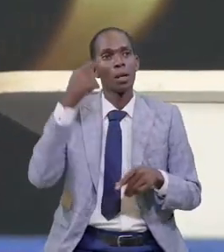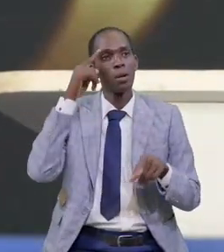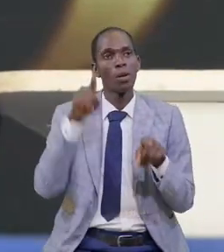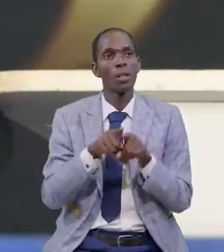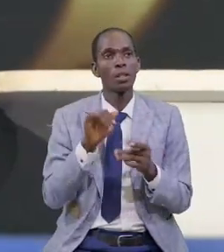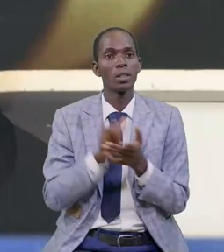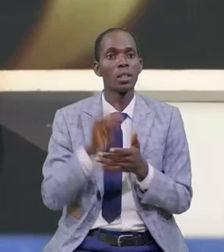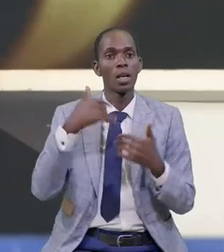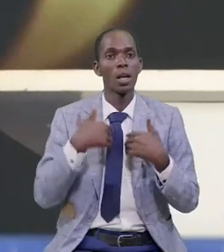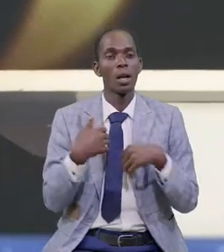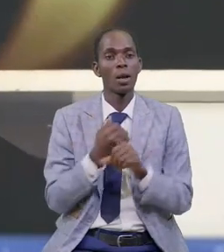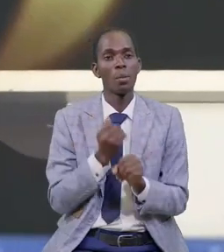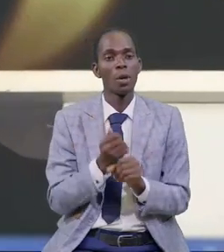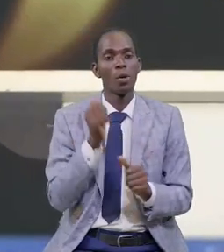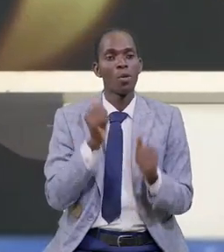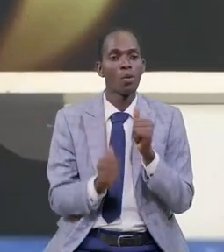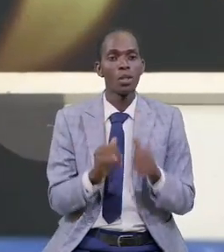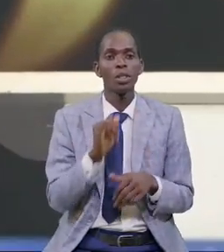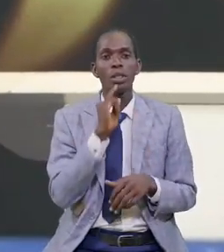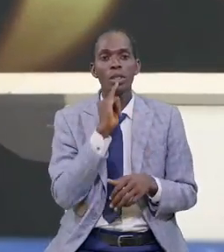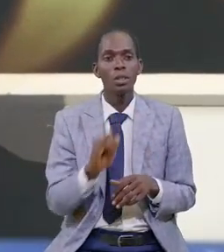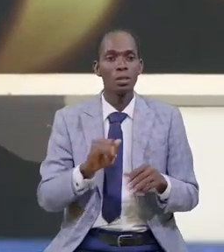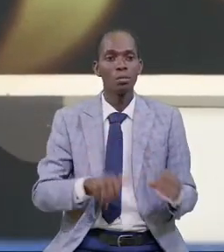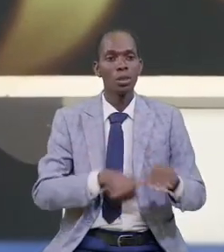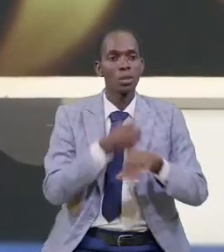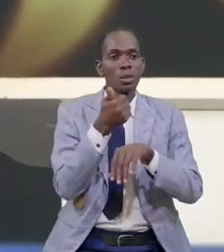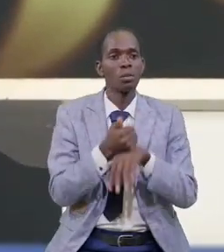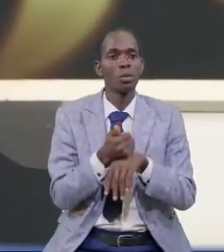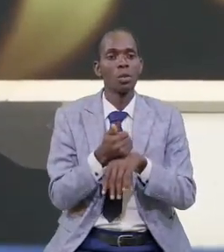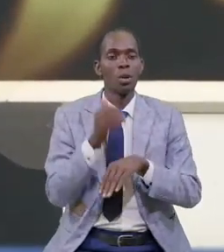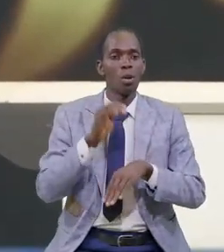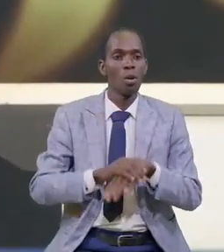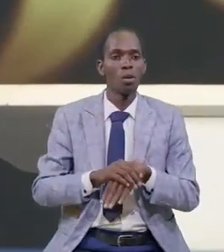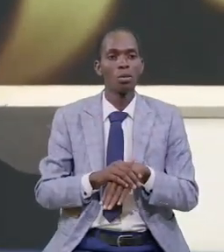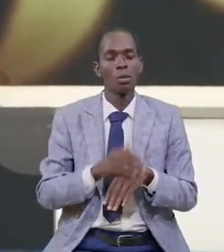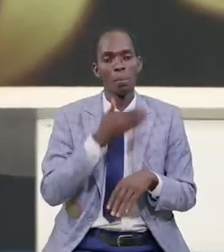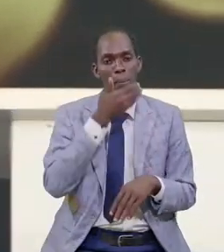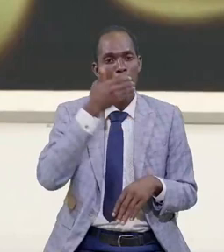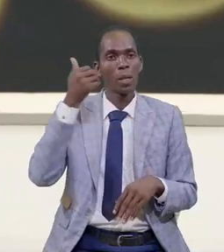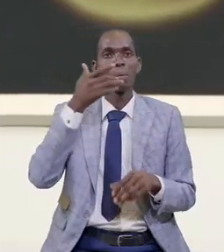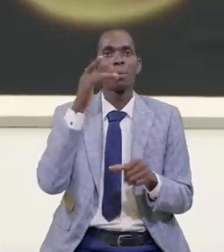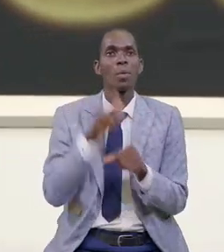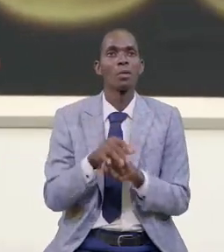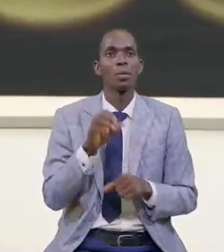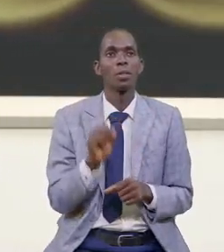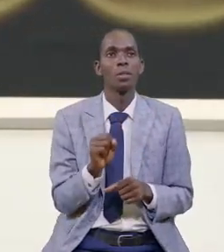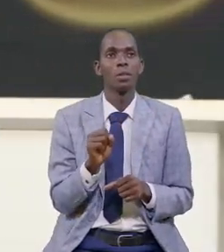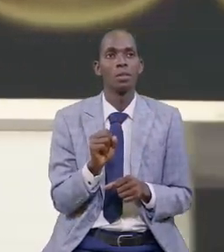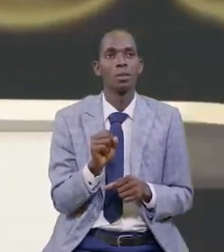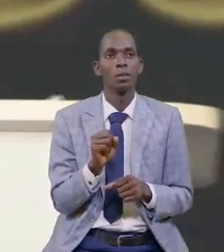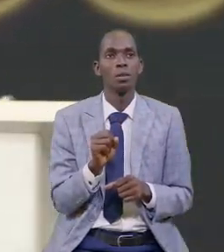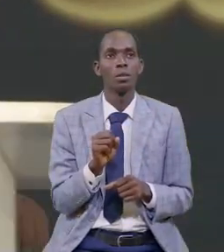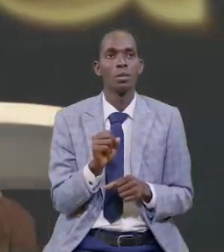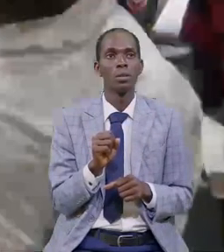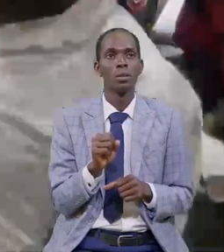est une alliance plus excellente excellente qui a été établie sur de meilleures promesses tout ceux